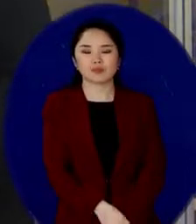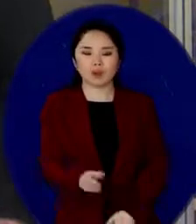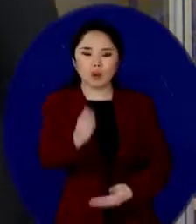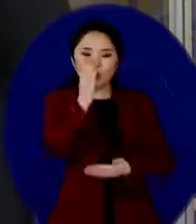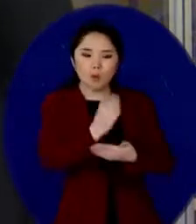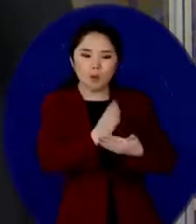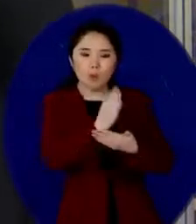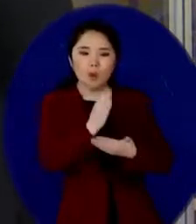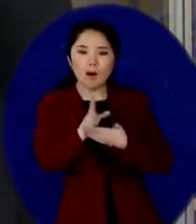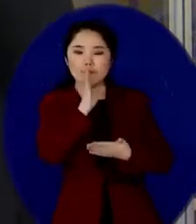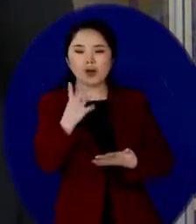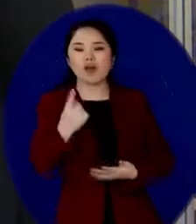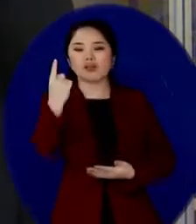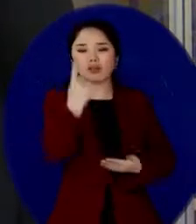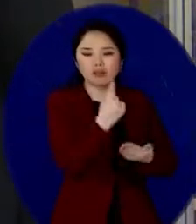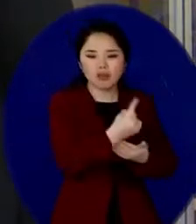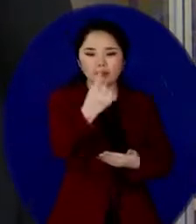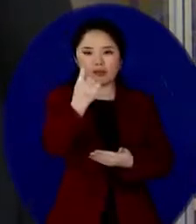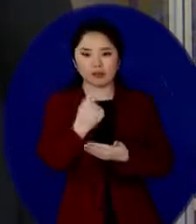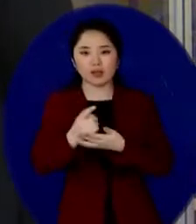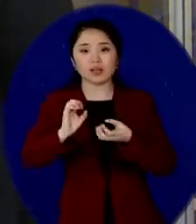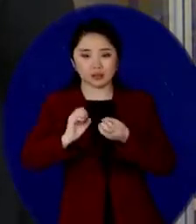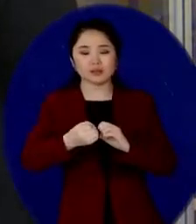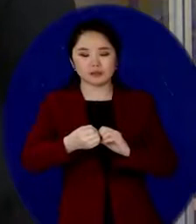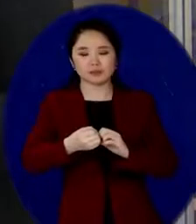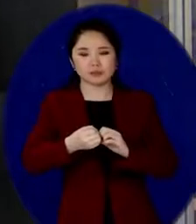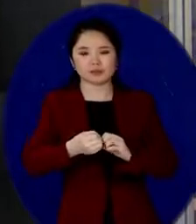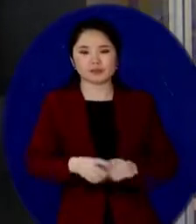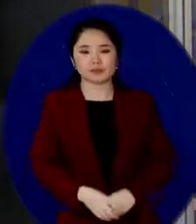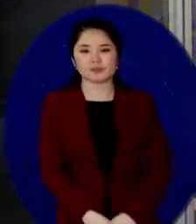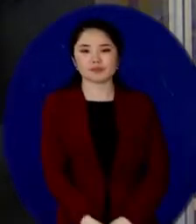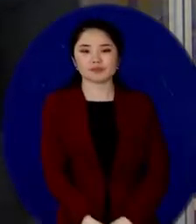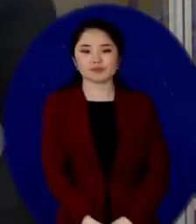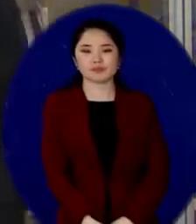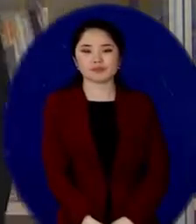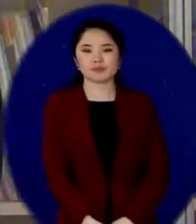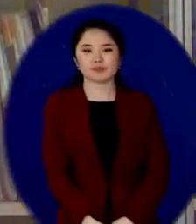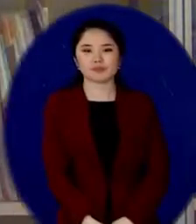Хуваахдаа нэг нэгээр нь хуваарлах замаар тэнцүү хэсгүүдэд хуваая.